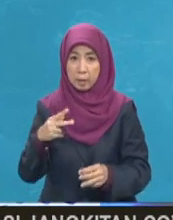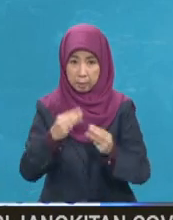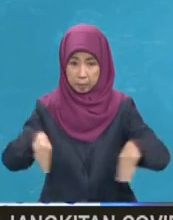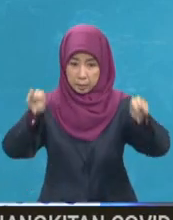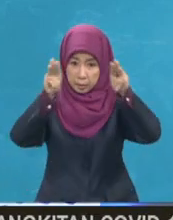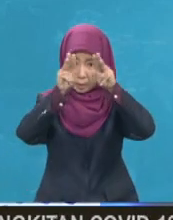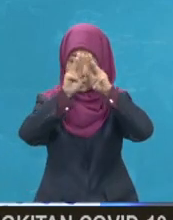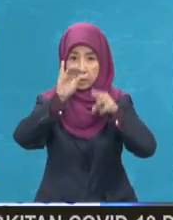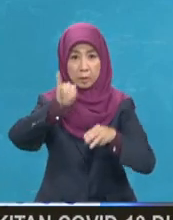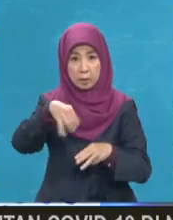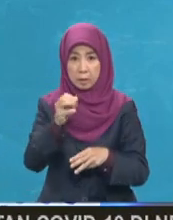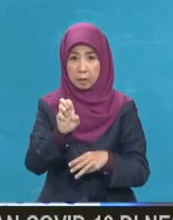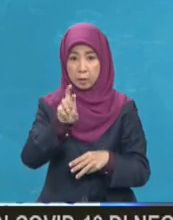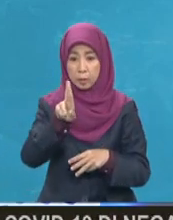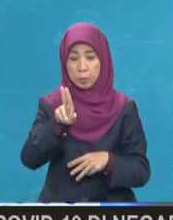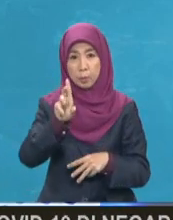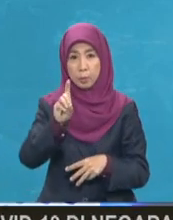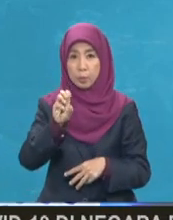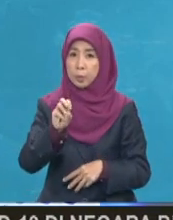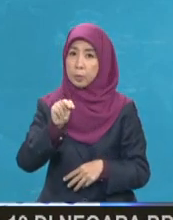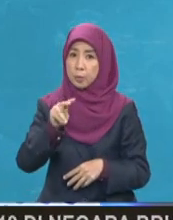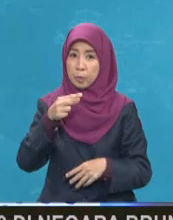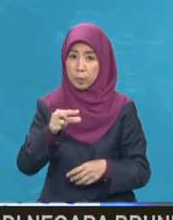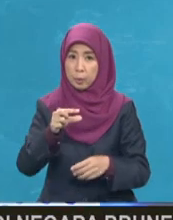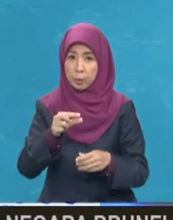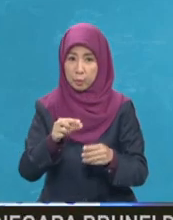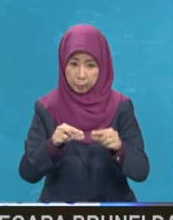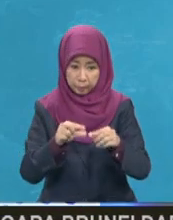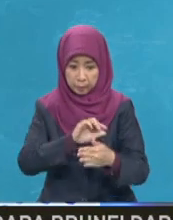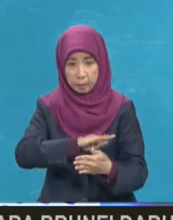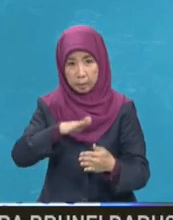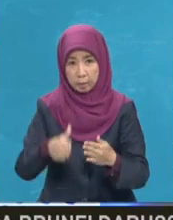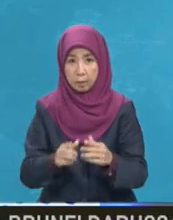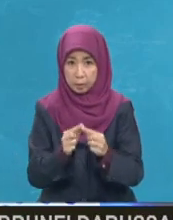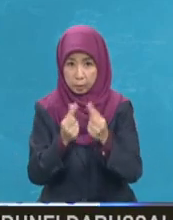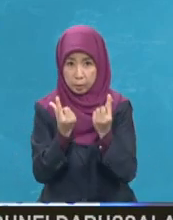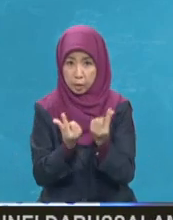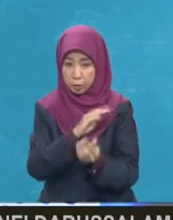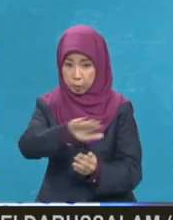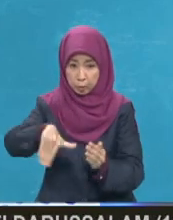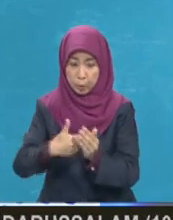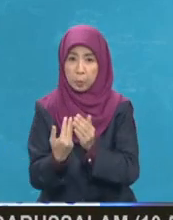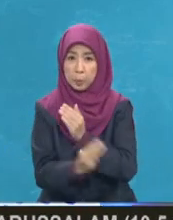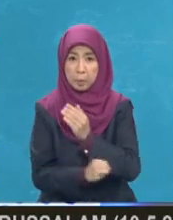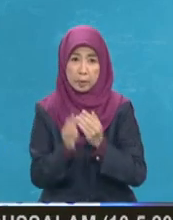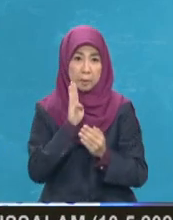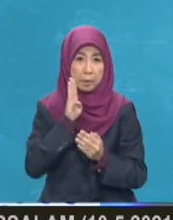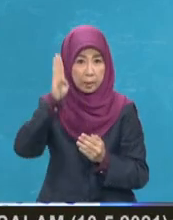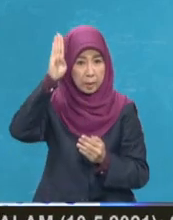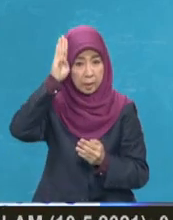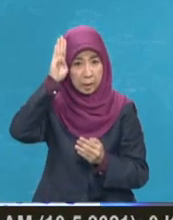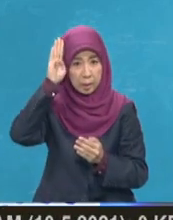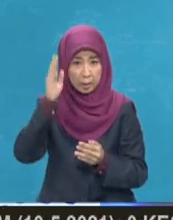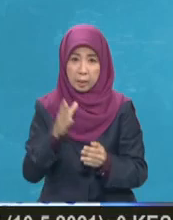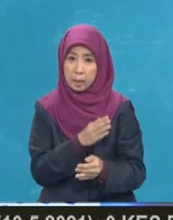alami Rahaja Maryam mengendalikan majelis khatam al-qur'an kumpulan beliau masjid seluruh negara juga